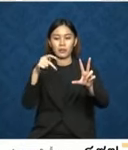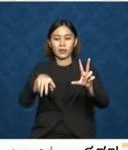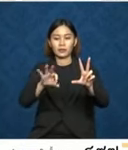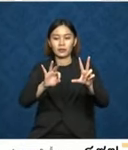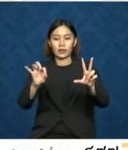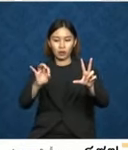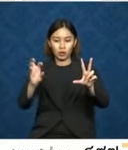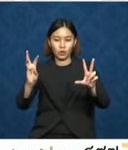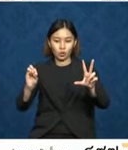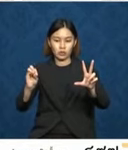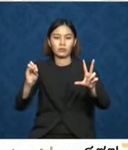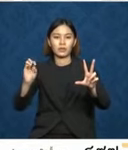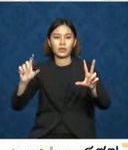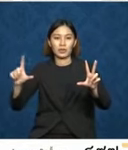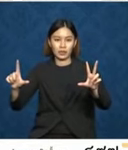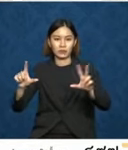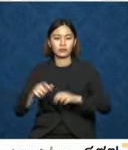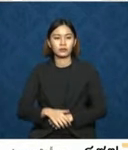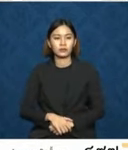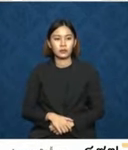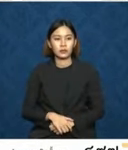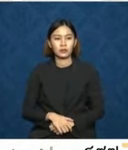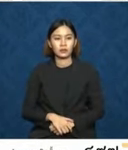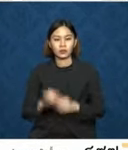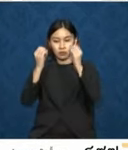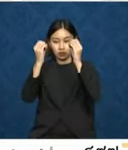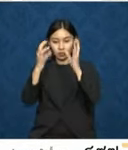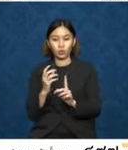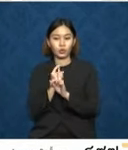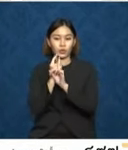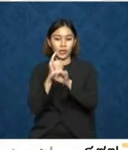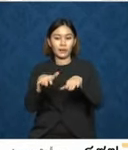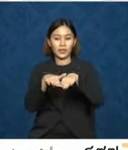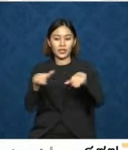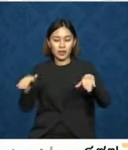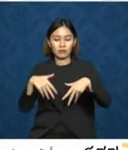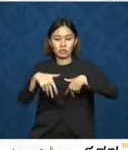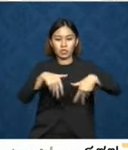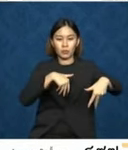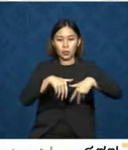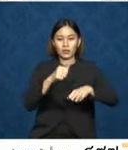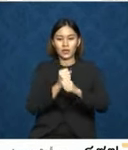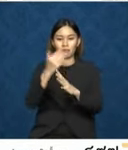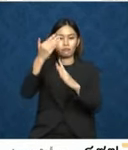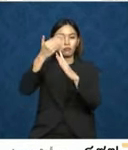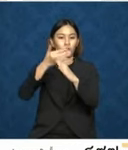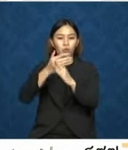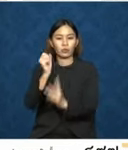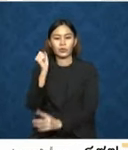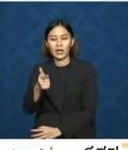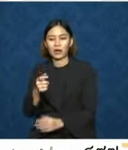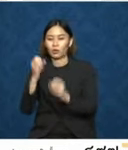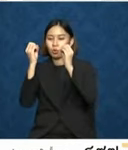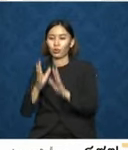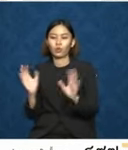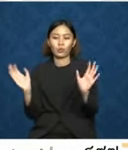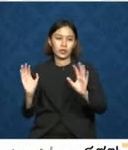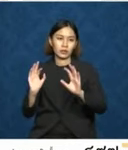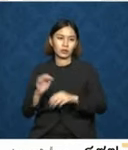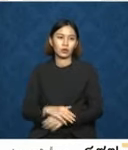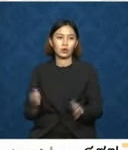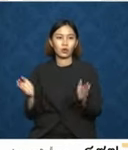960ล้านเท่านั้นครับท่านท่านประธานก็จะได้ครูตามเกณฑ์ชาวบ้านไม่ต้องทำผ้าป่าเพื่อจ้างครูครับรวมกันแล้ว